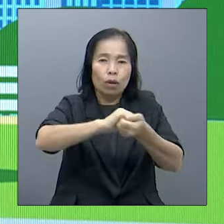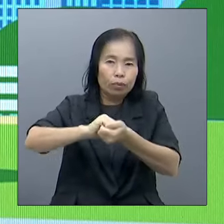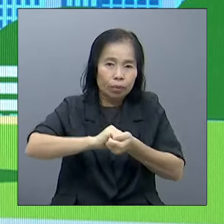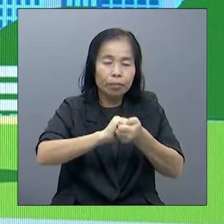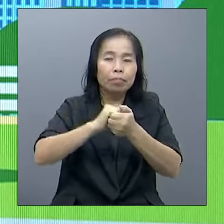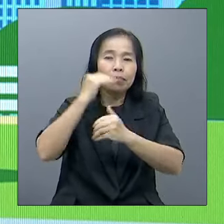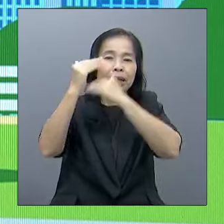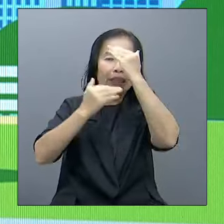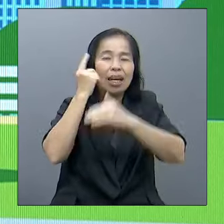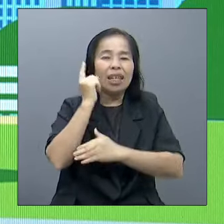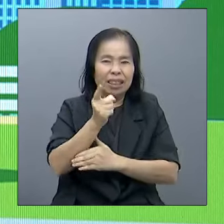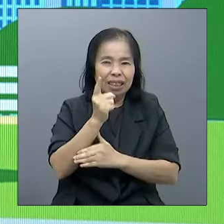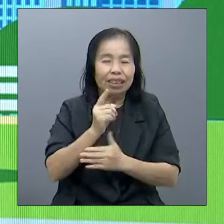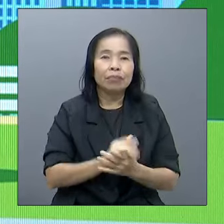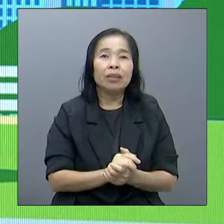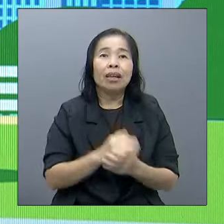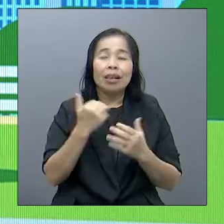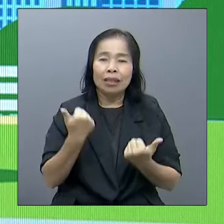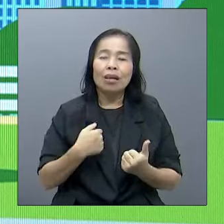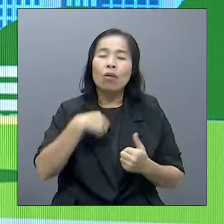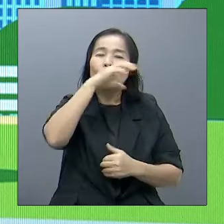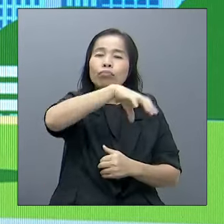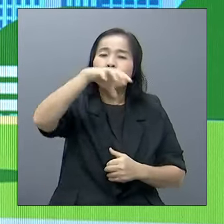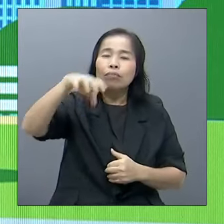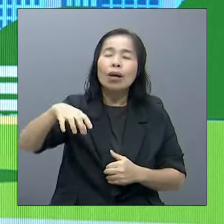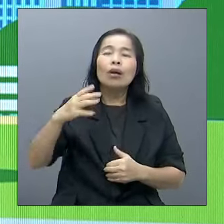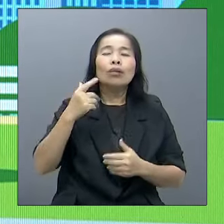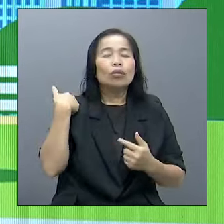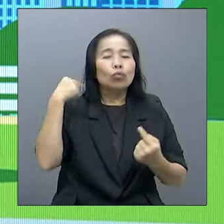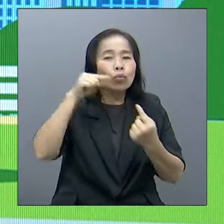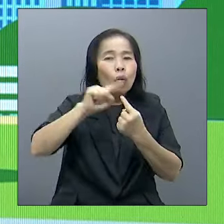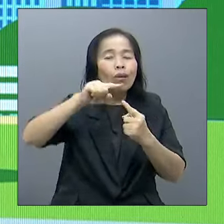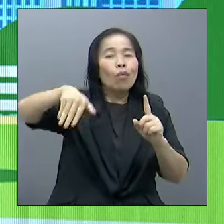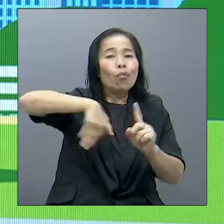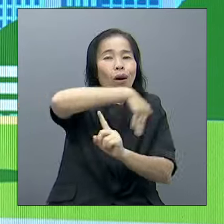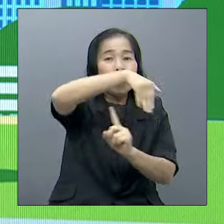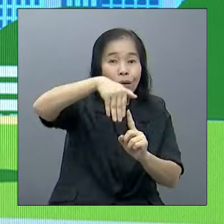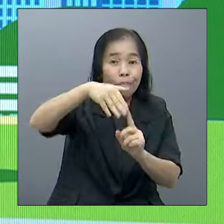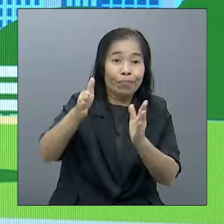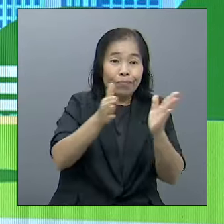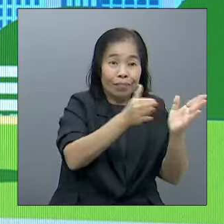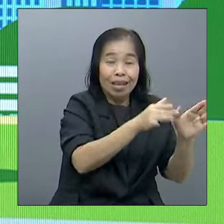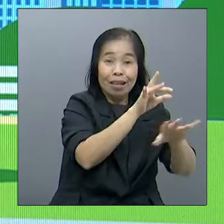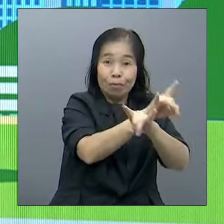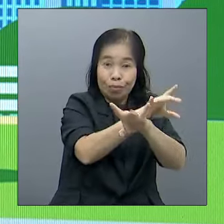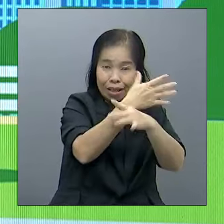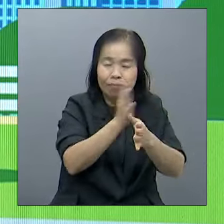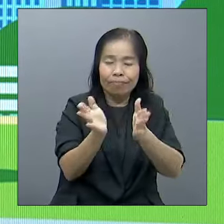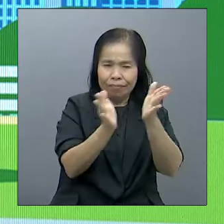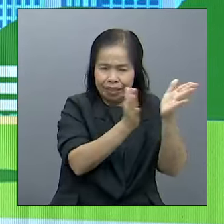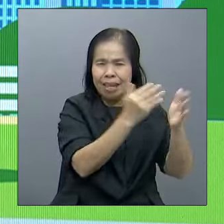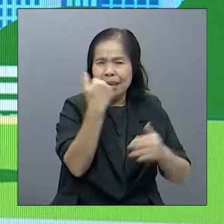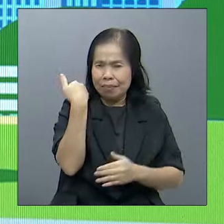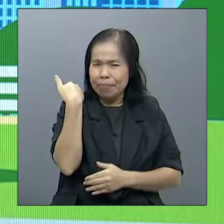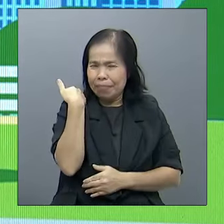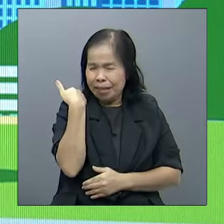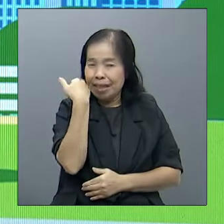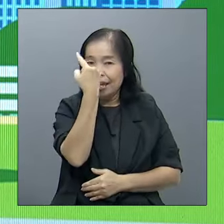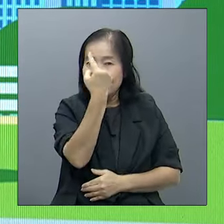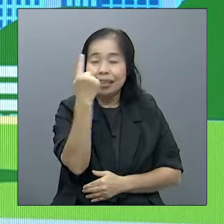ริงๆนะคะนี่คือทั้งหมดของนครฮิวใจในช่วงนี้พาไปเที่ยวเมืองเพชรแล้ว1 นะคะแต่ยังไม่หมดค่ะคุณผู้ชมเดี๋ยวเรานะคะจะ